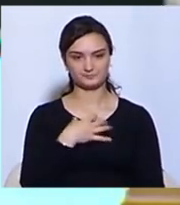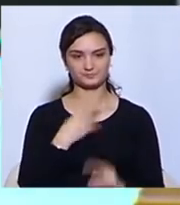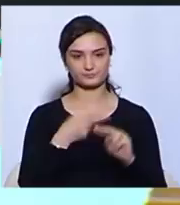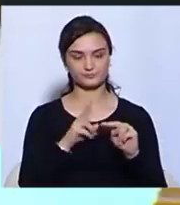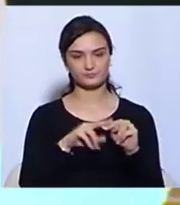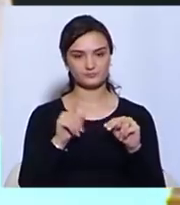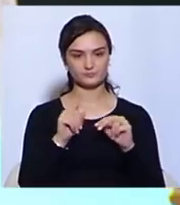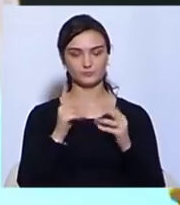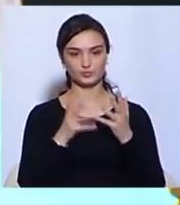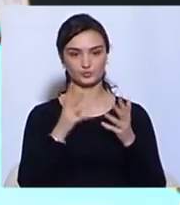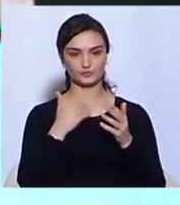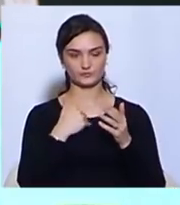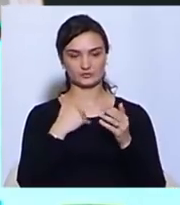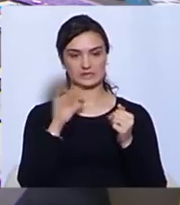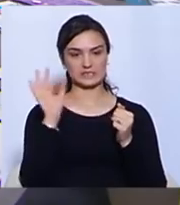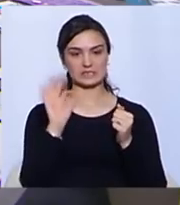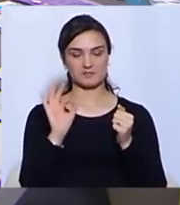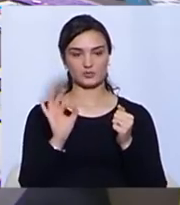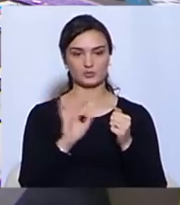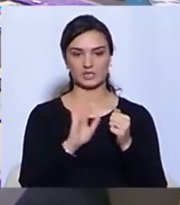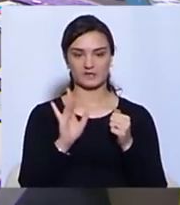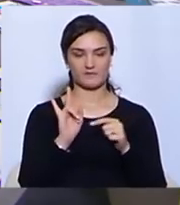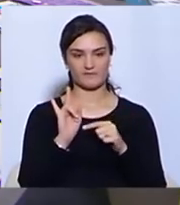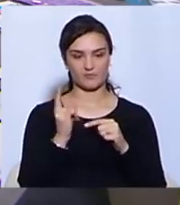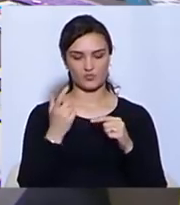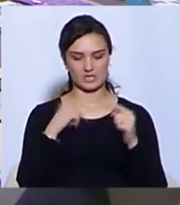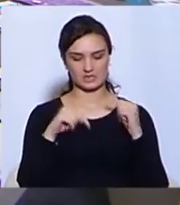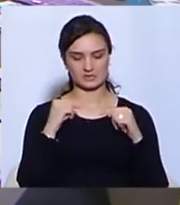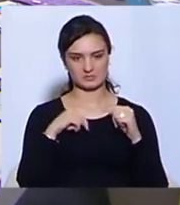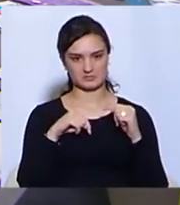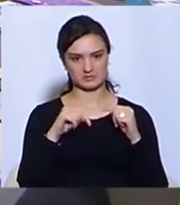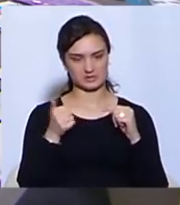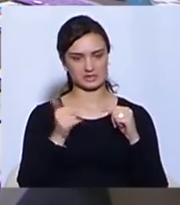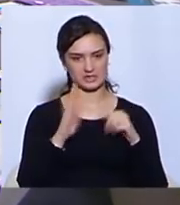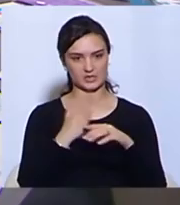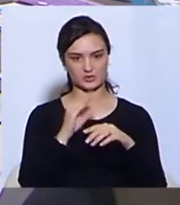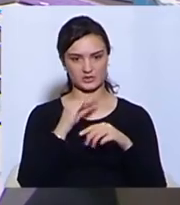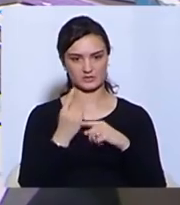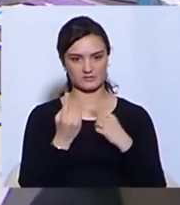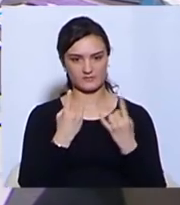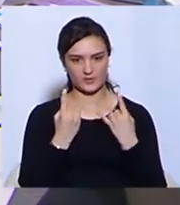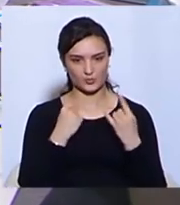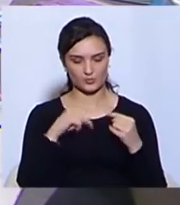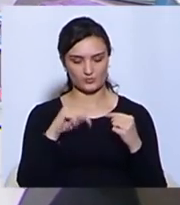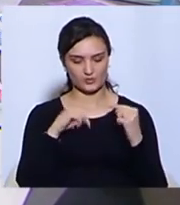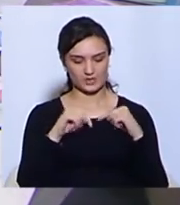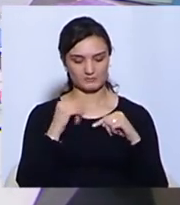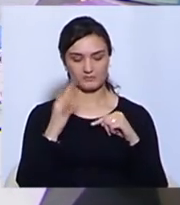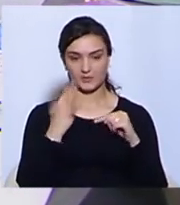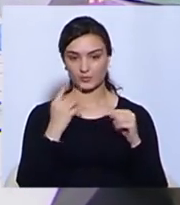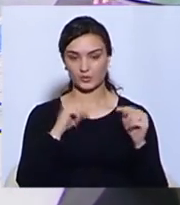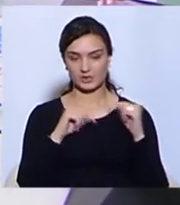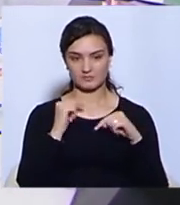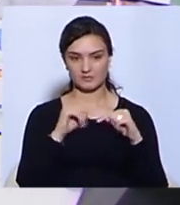ის, რომ თუ ჩვენ სისტემატურად არ ვატყუებთ ორგანიზმს, ეს კარგი არ არის, როდესაც მატყუარები ხდებით, მაგრამ ორგანიზმს